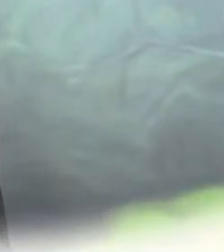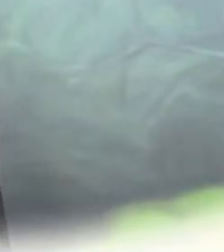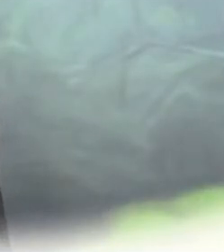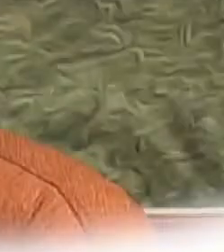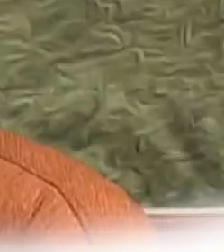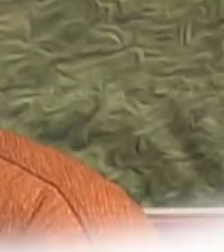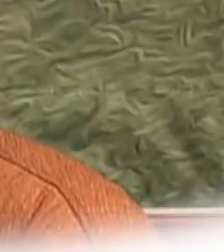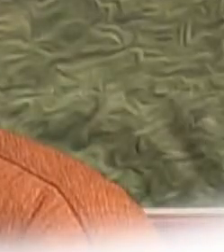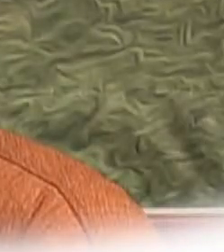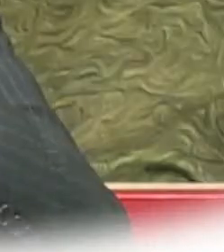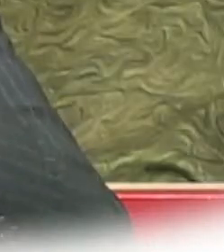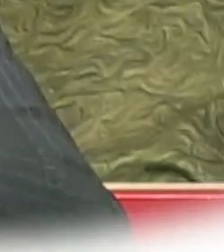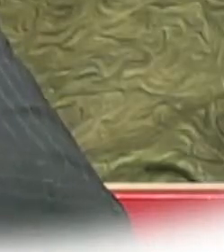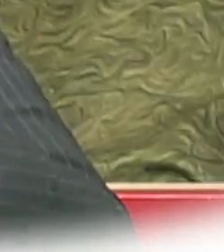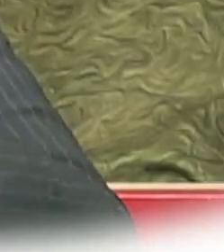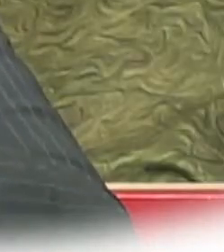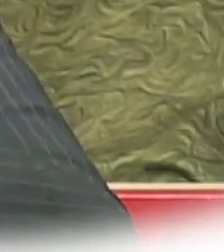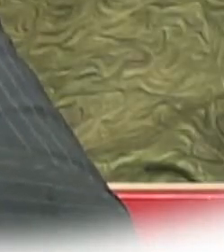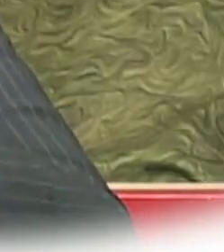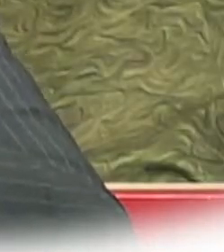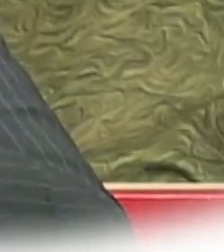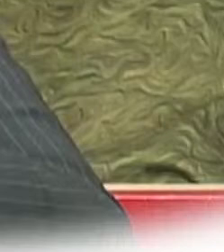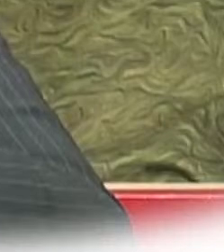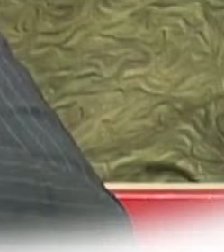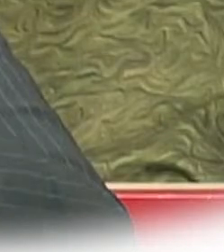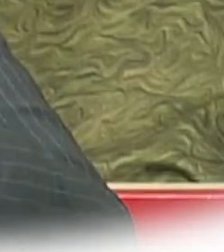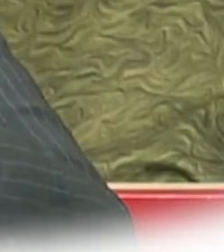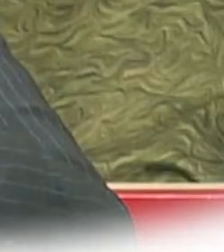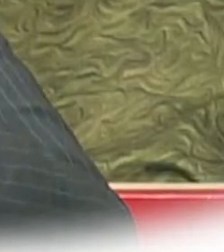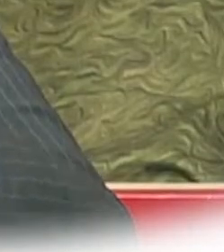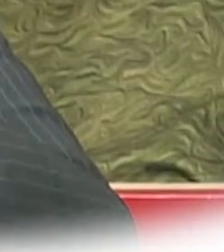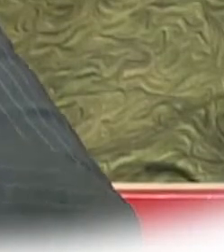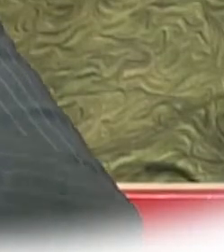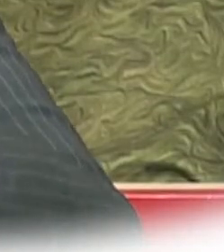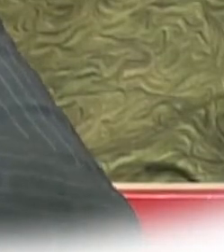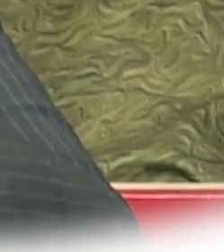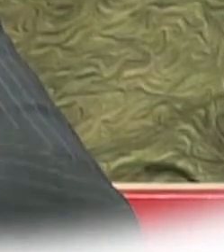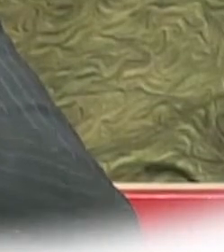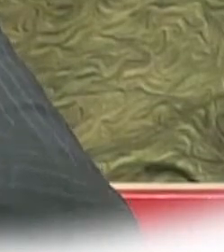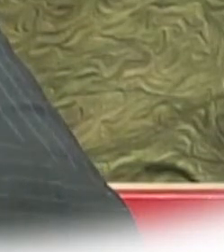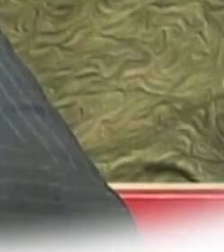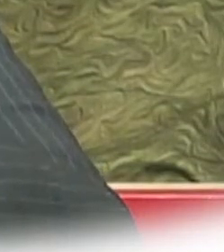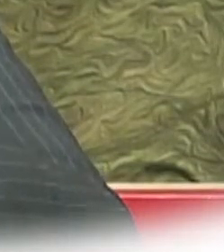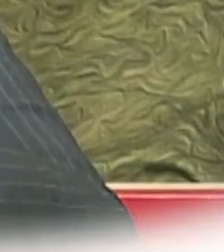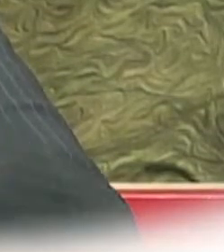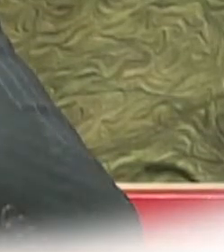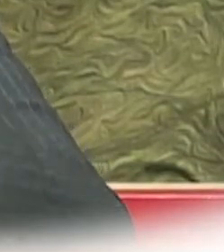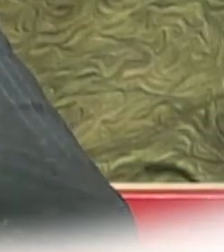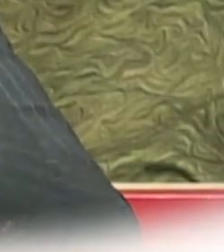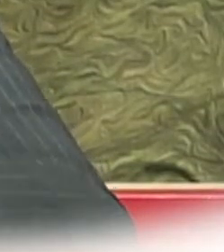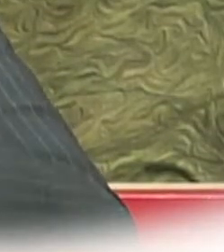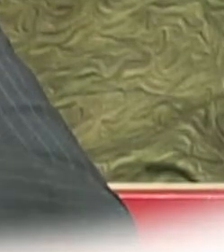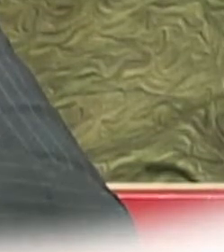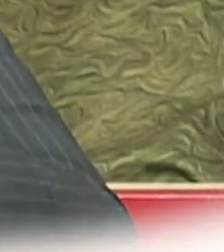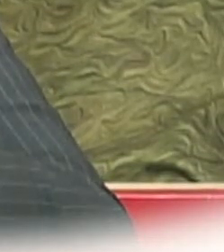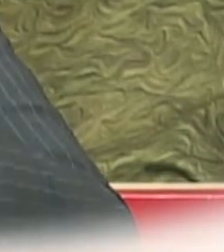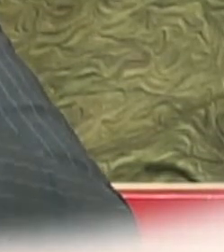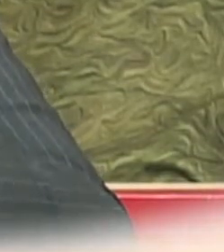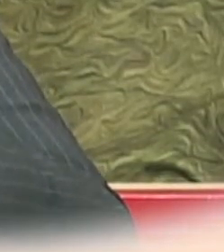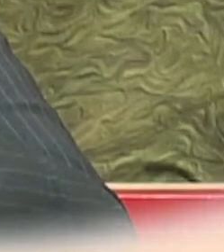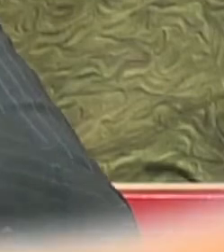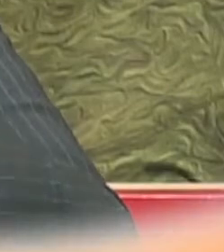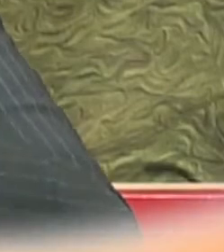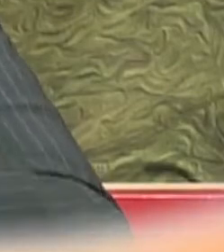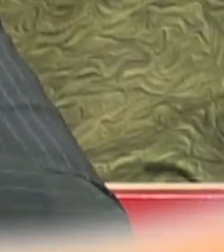na indo ingi onjoria undu uria wa bata muturire-ini na mwena-ini wigie gwibanga na kigina gio kuru-ini ni kwanjiriria thaa ici